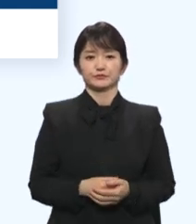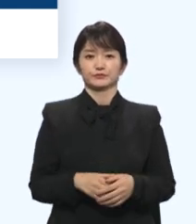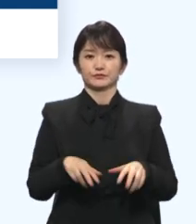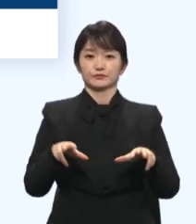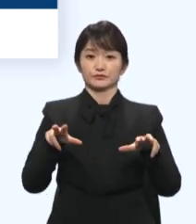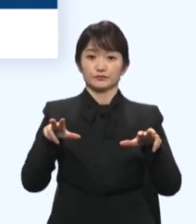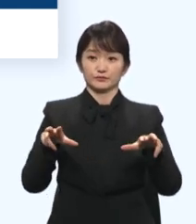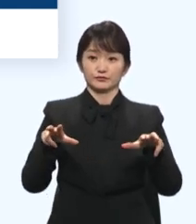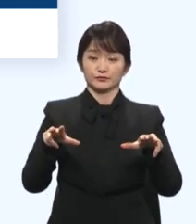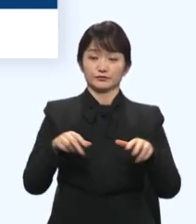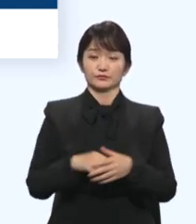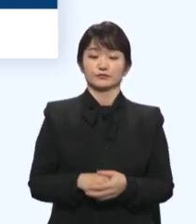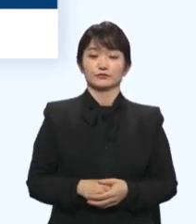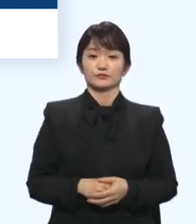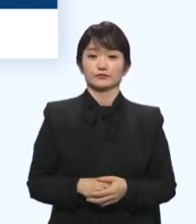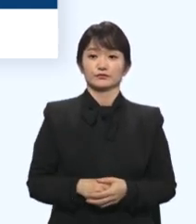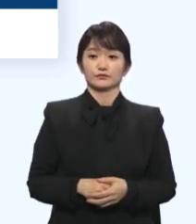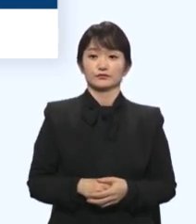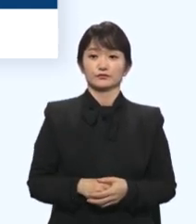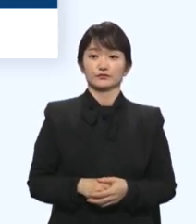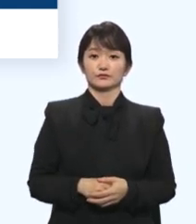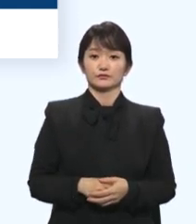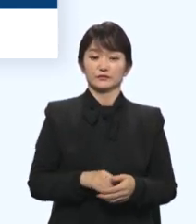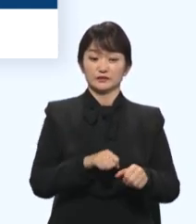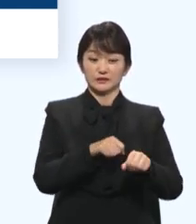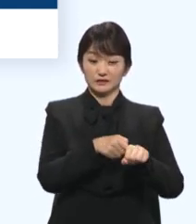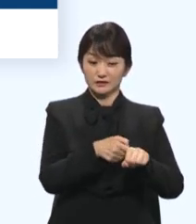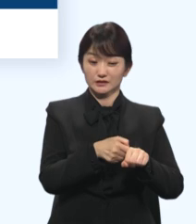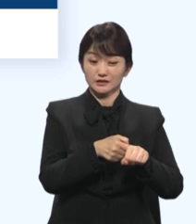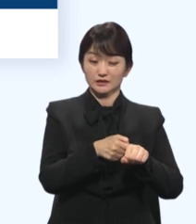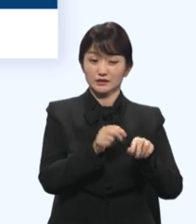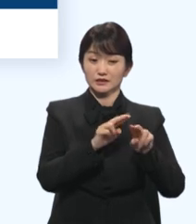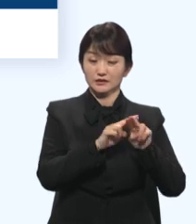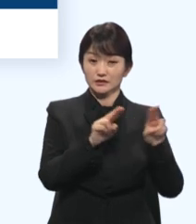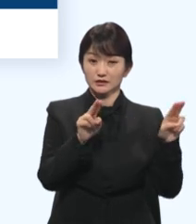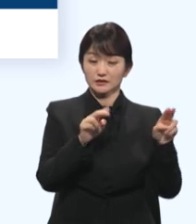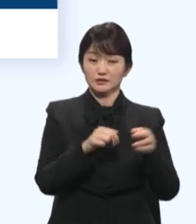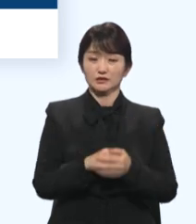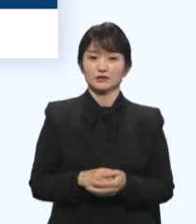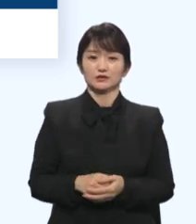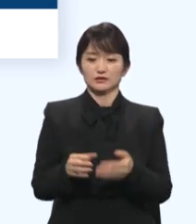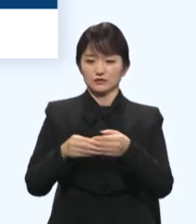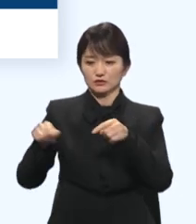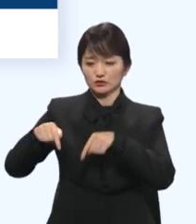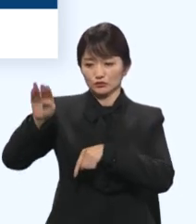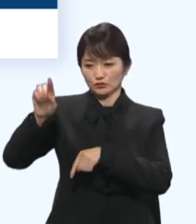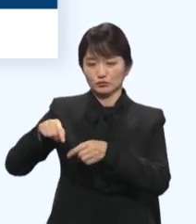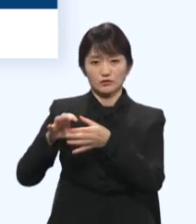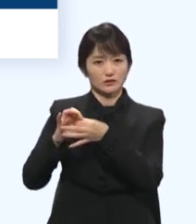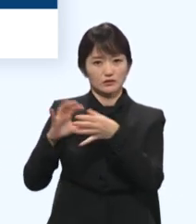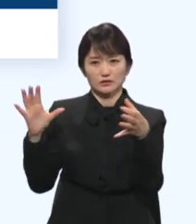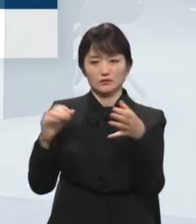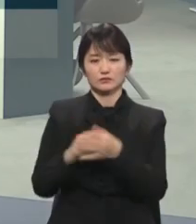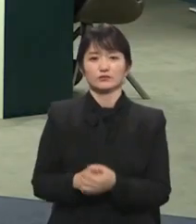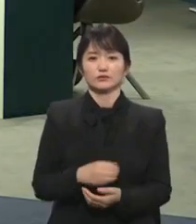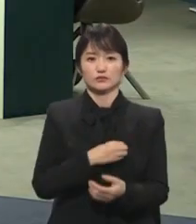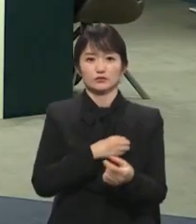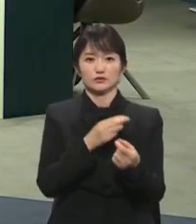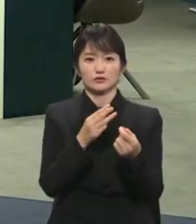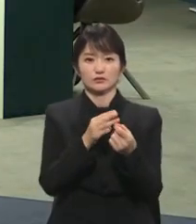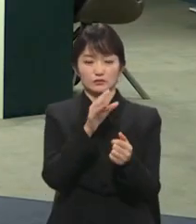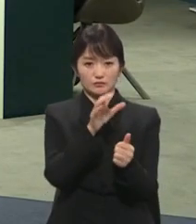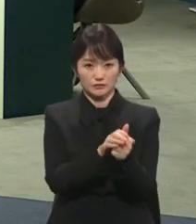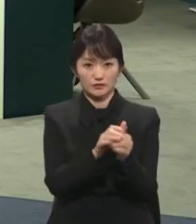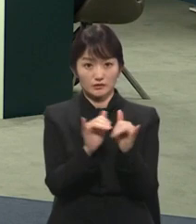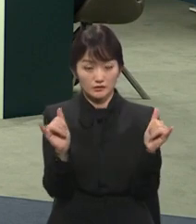사면은 사실 지도부 당사자끼리 관련은 없는 얘긴데 삼선 대상으로 지역을 바꿔라 한다면 이건 지도부가 받아들일